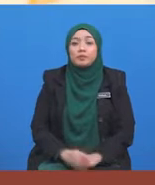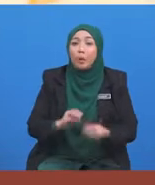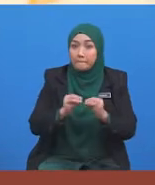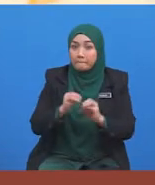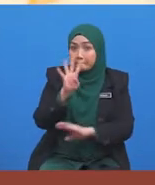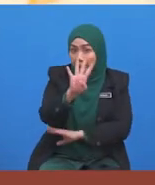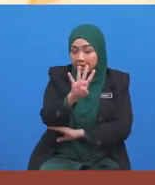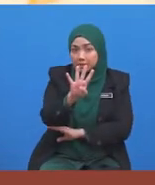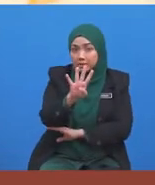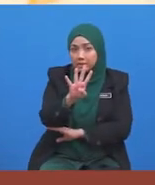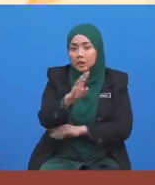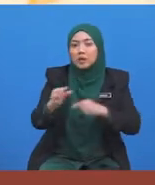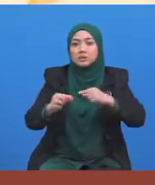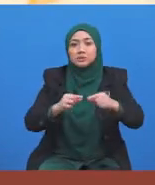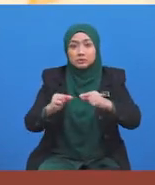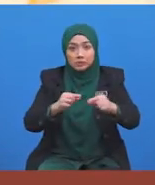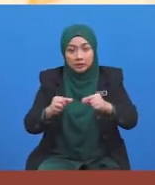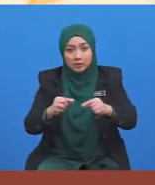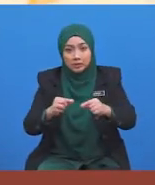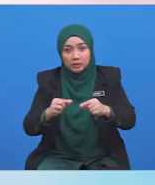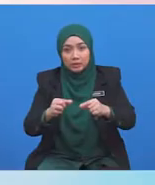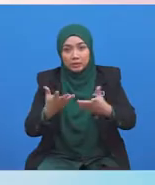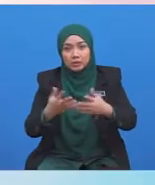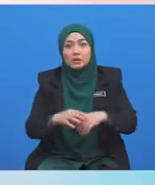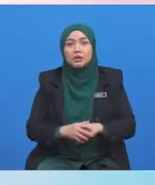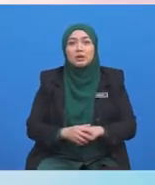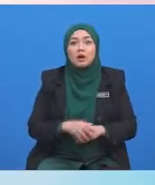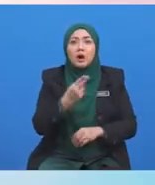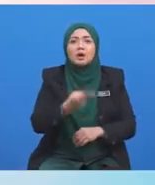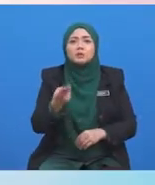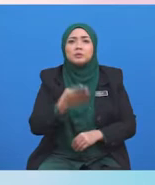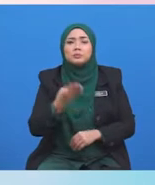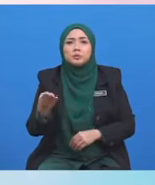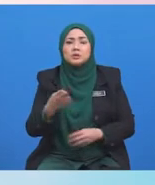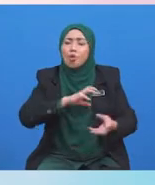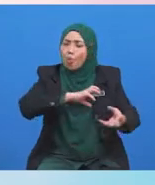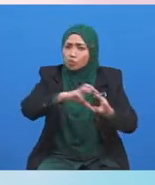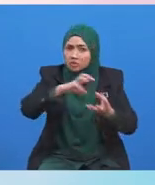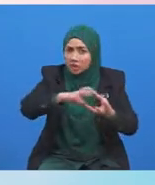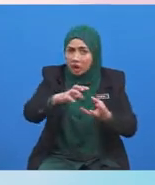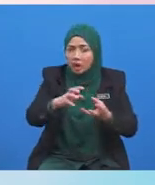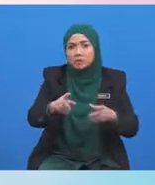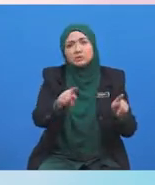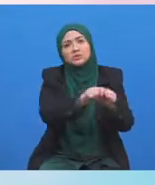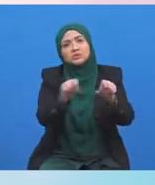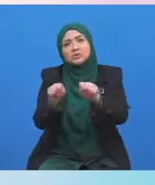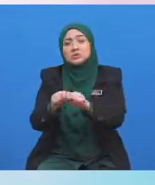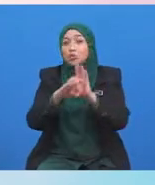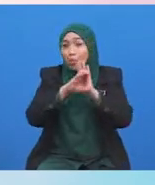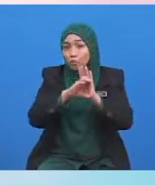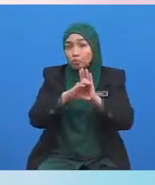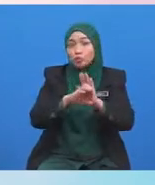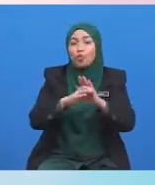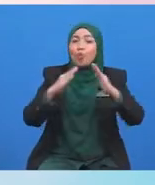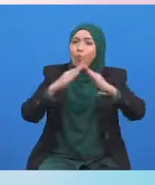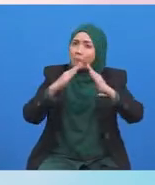Kesan keempat, kejadian pergerakan jisim ialah kemusnahan harta benda seperti kereta dan rumah menjadi